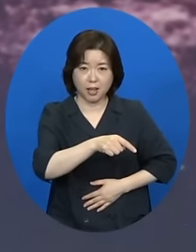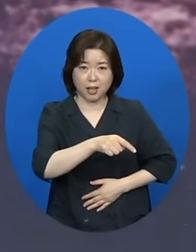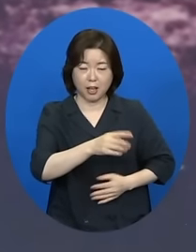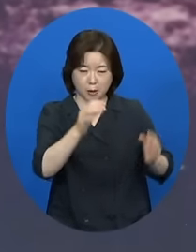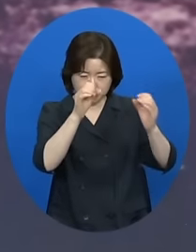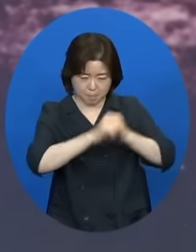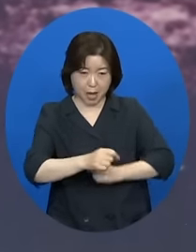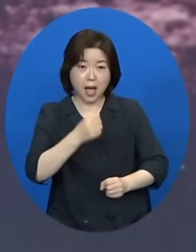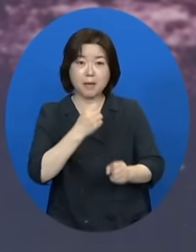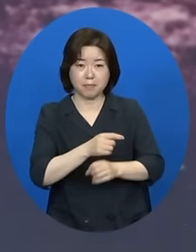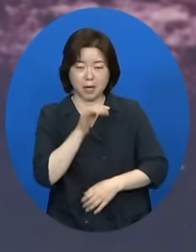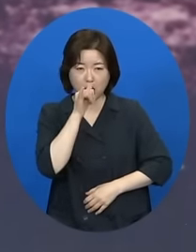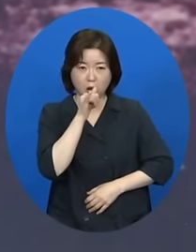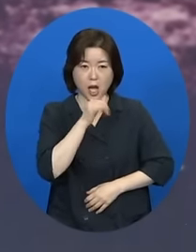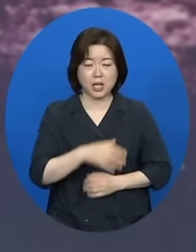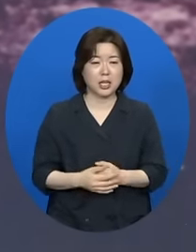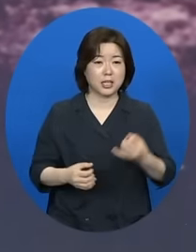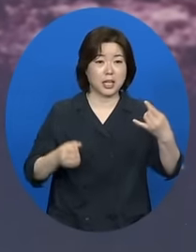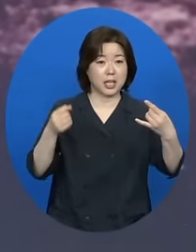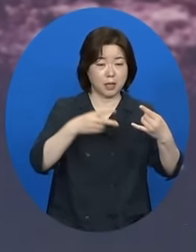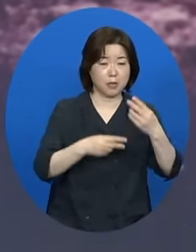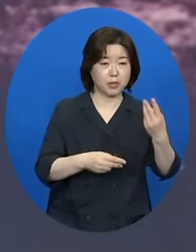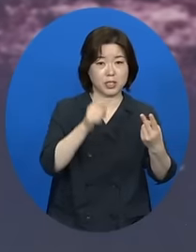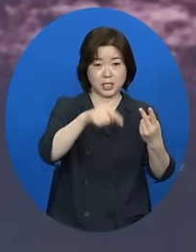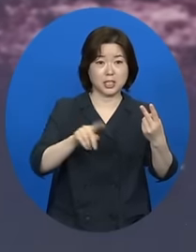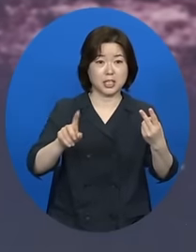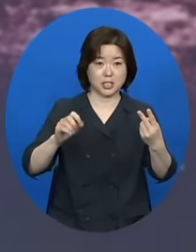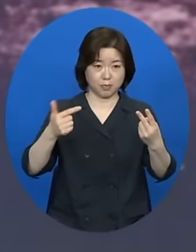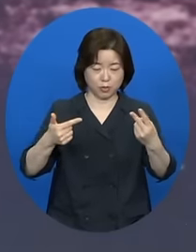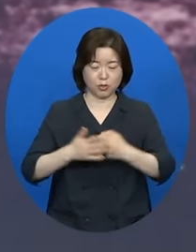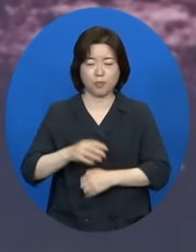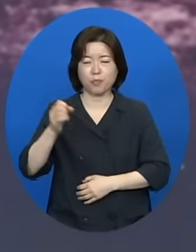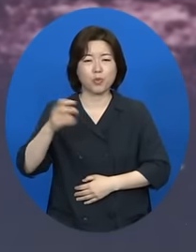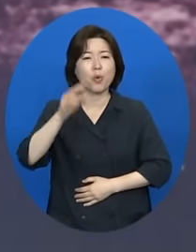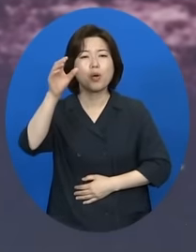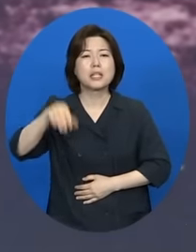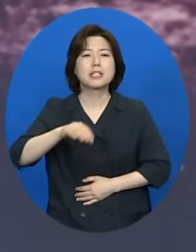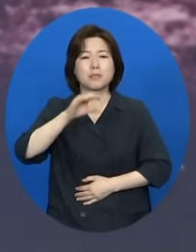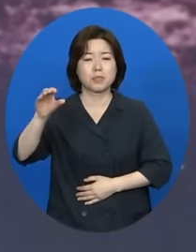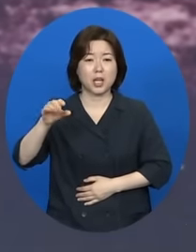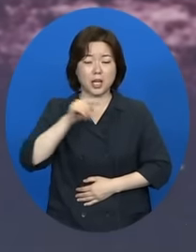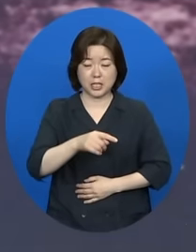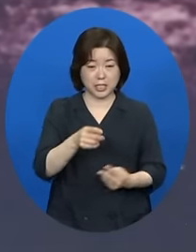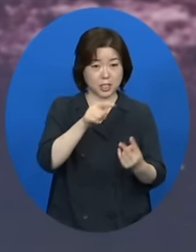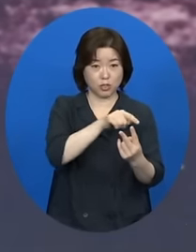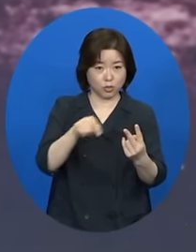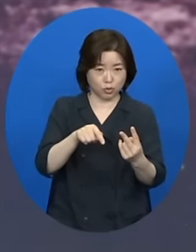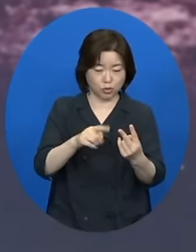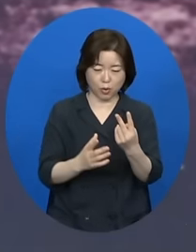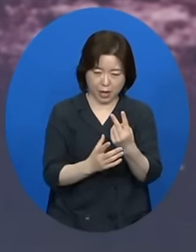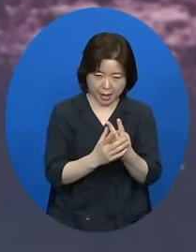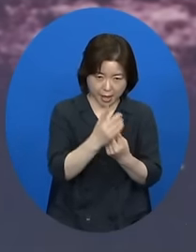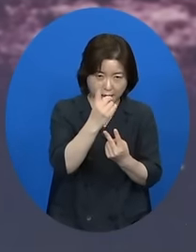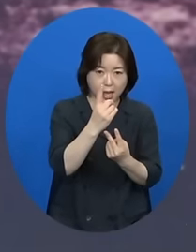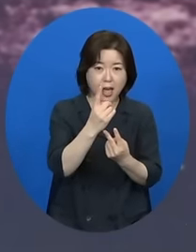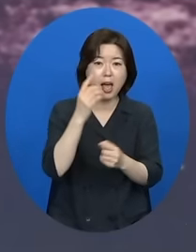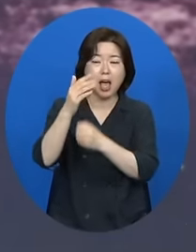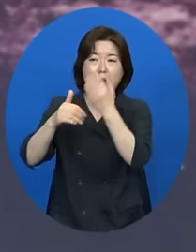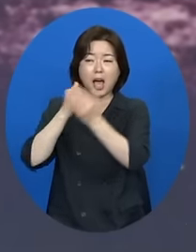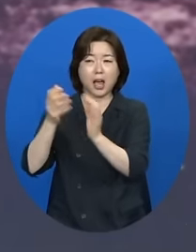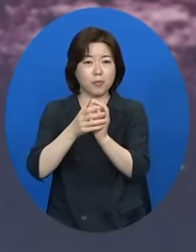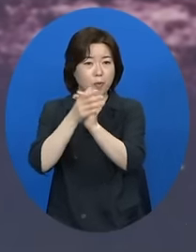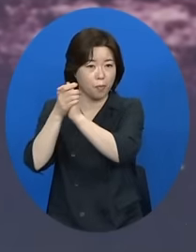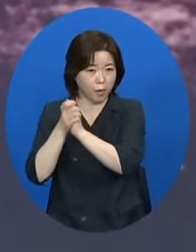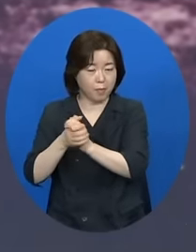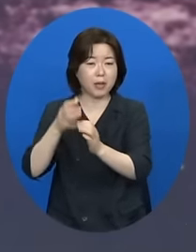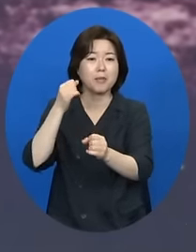소멸하셨다라고 말씀합니다. 에베소서 2장 16절도 함께 읽겠습니다. 또 십자가로 이 둘을 한 몸으로 하나님과 화목하게